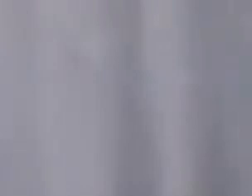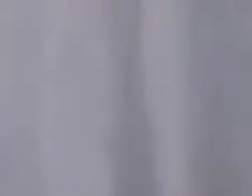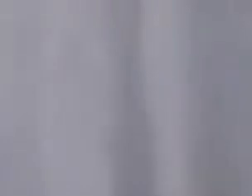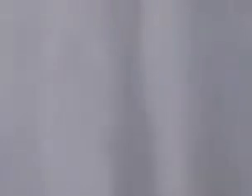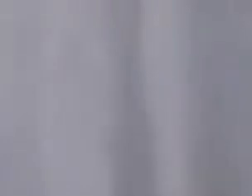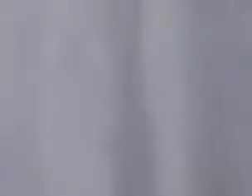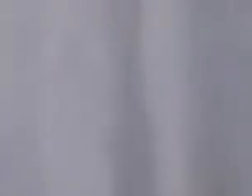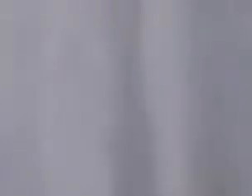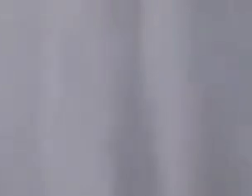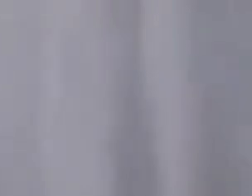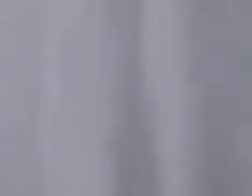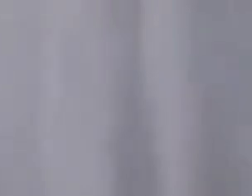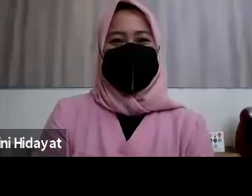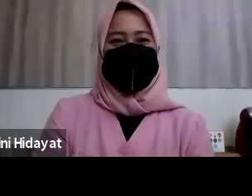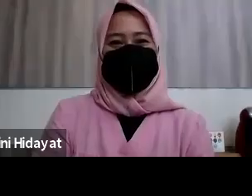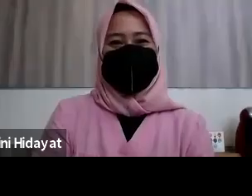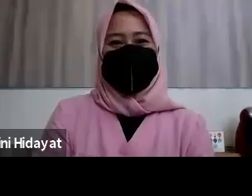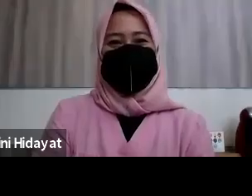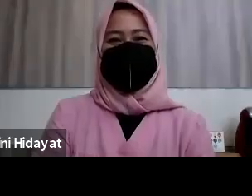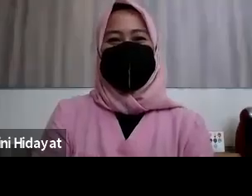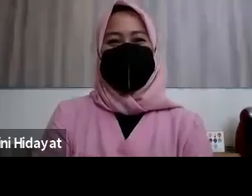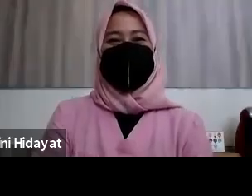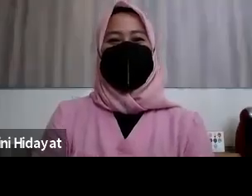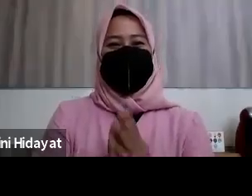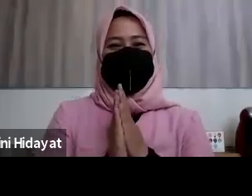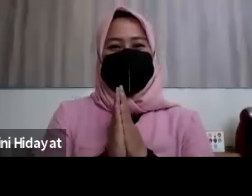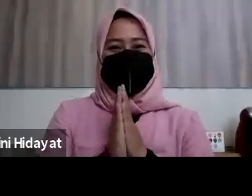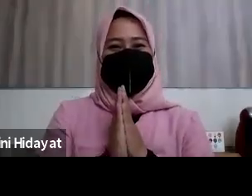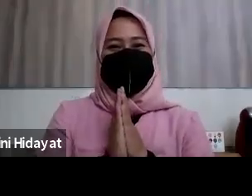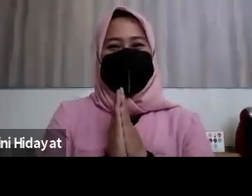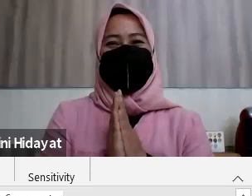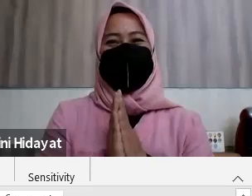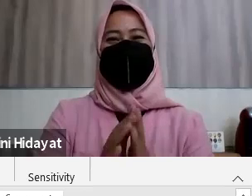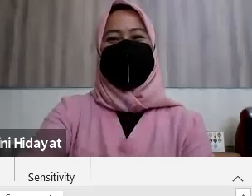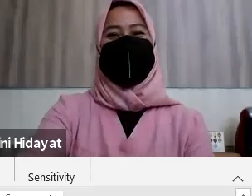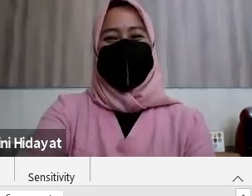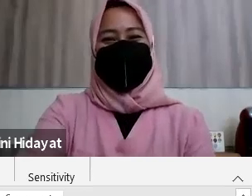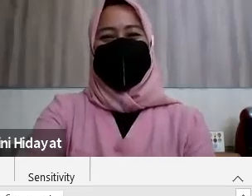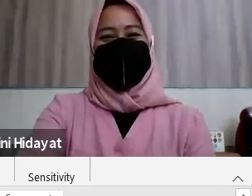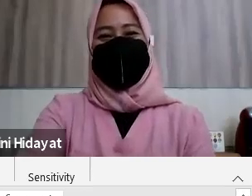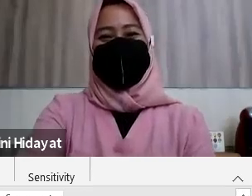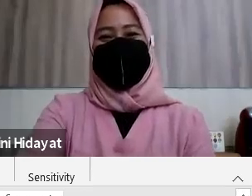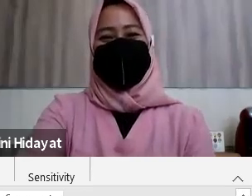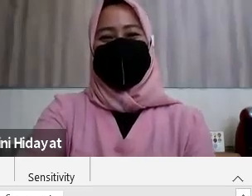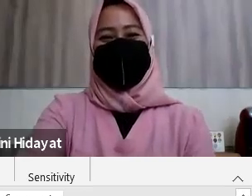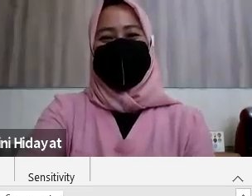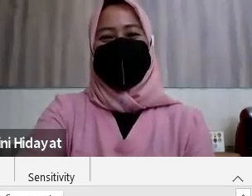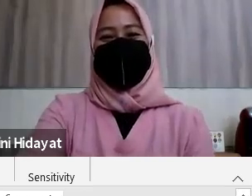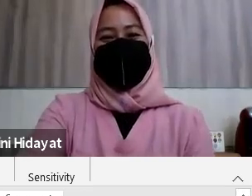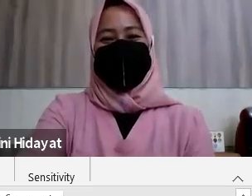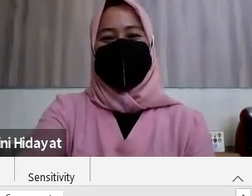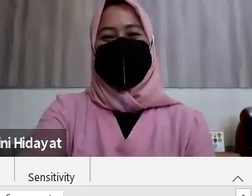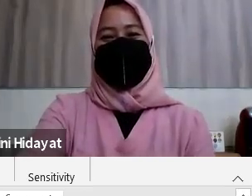saya pribadi sebagai moderator. Terima kasih Mbak Juru Bahasa Isyarat, Mbak Mada dan Mbak Wi ya.